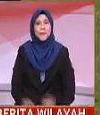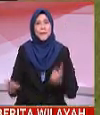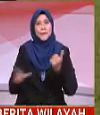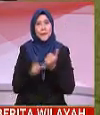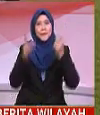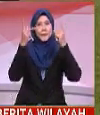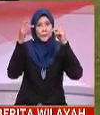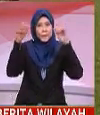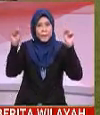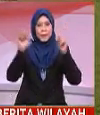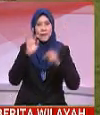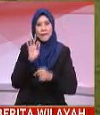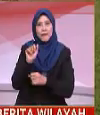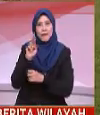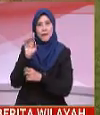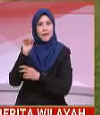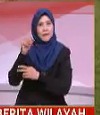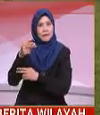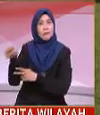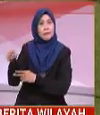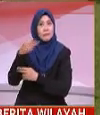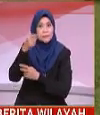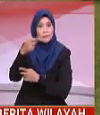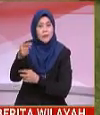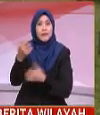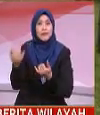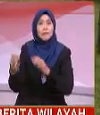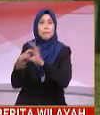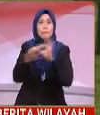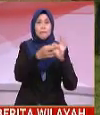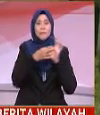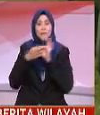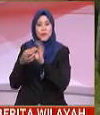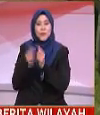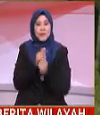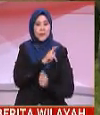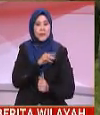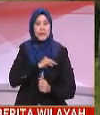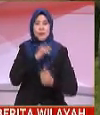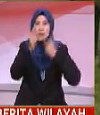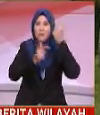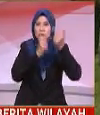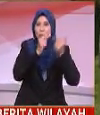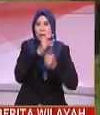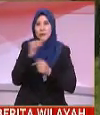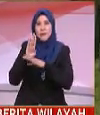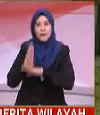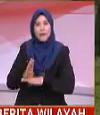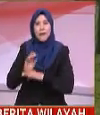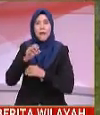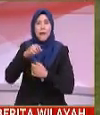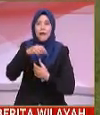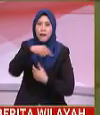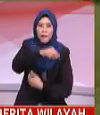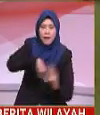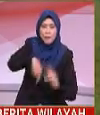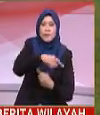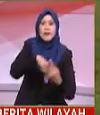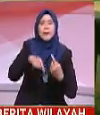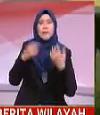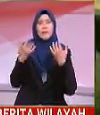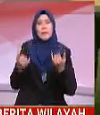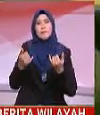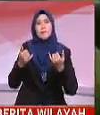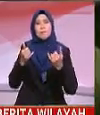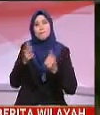Timbalan Presidennya Farida Giau berkata, usaha dilaksanakan dengan kerjasama Kementerian Pelancongan, Kebudayaan dan Alam Sekitar, Lembaga Pelancongan Sabah dan